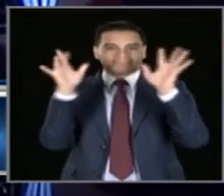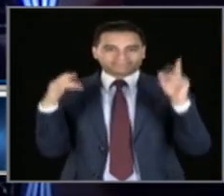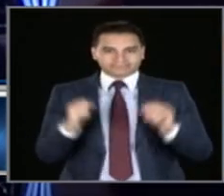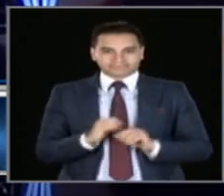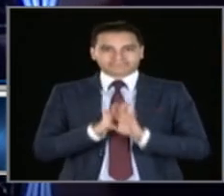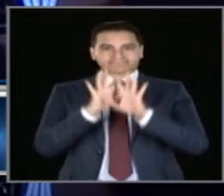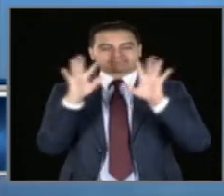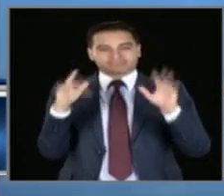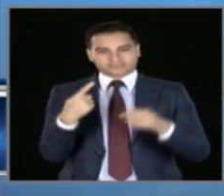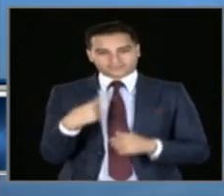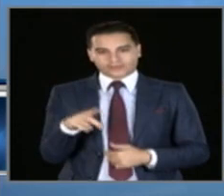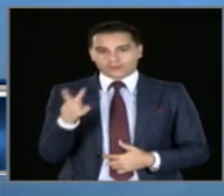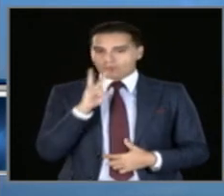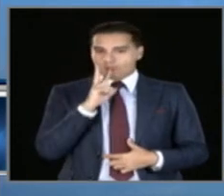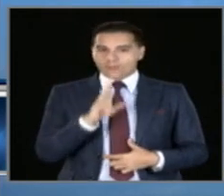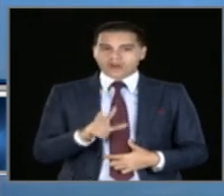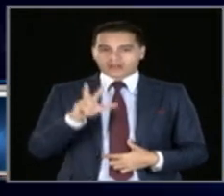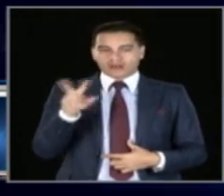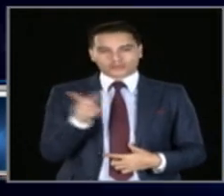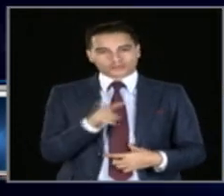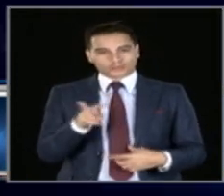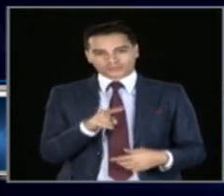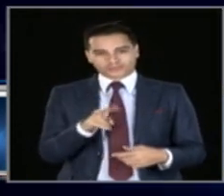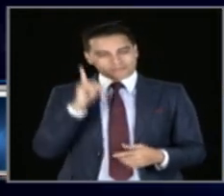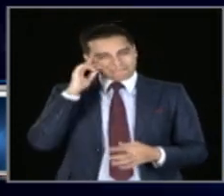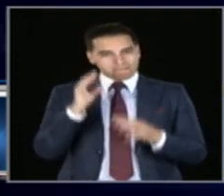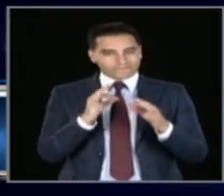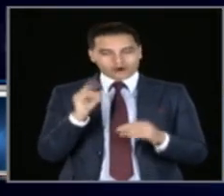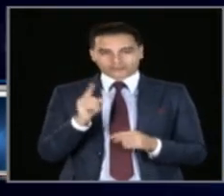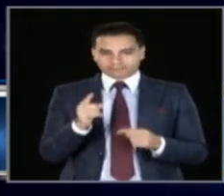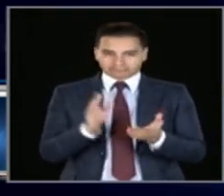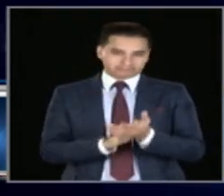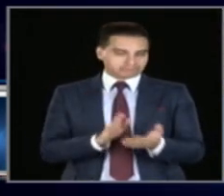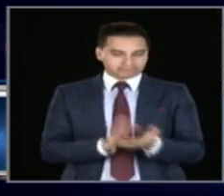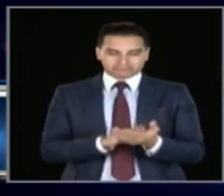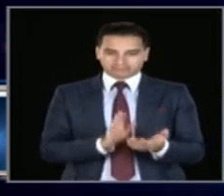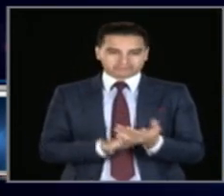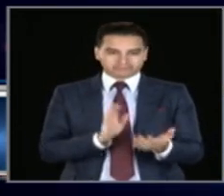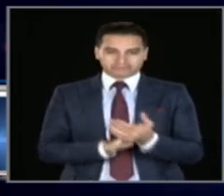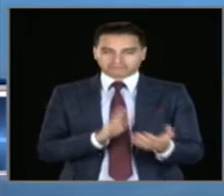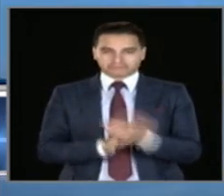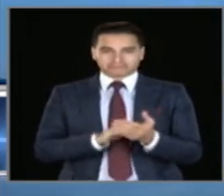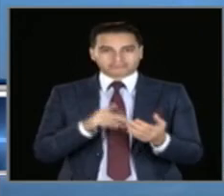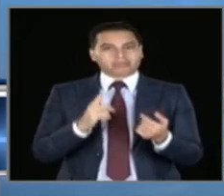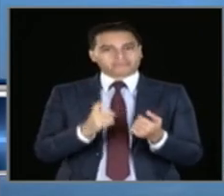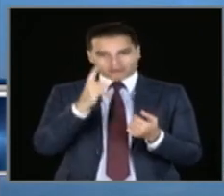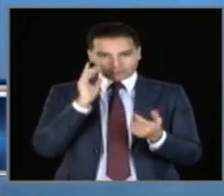والله انتوا الاثنين مبهرين، القلب، وما فكرتش ولا ثانية. طبعا الهدف